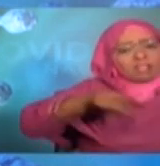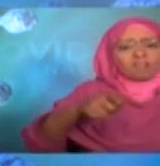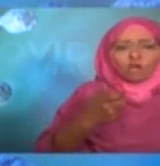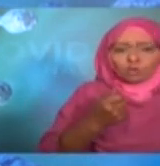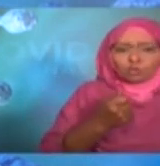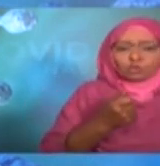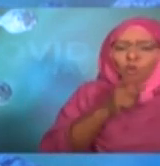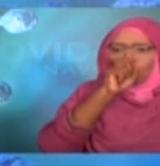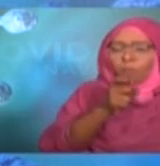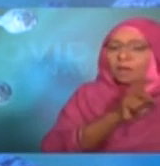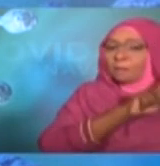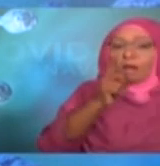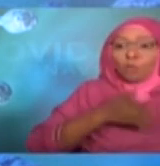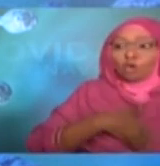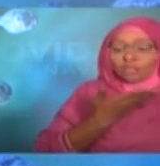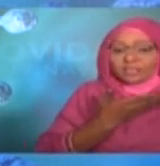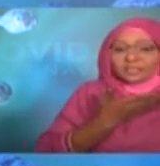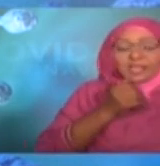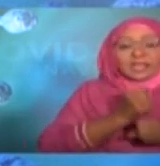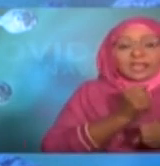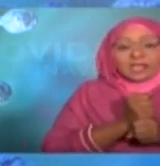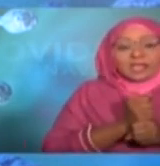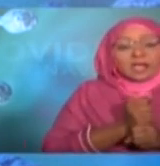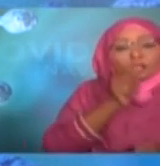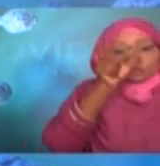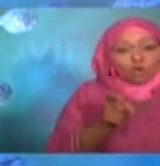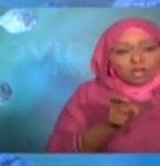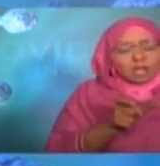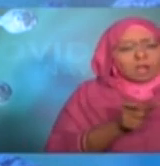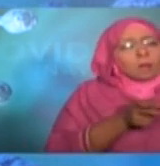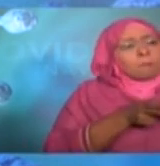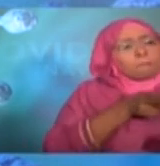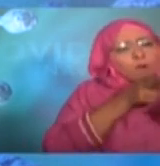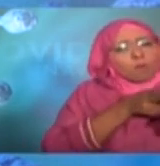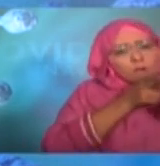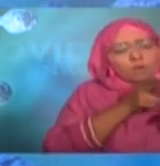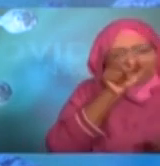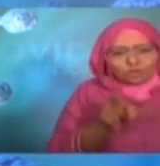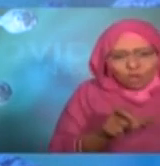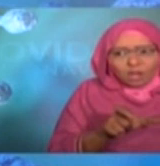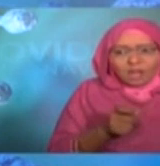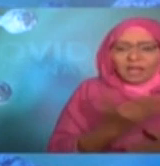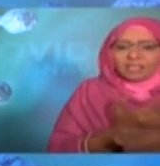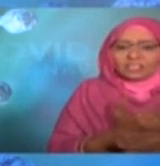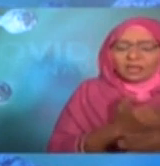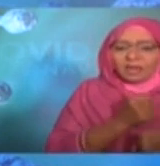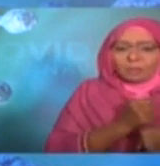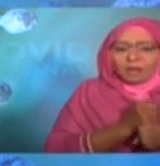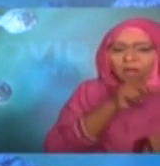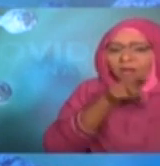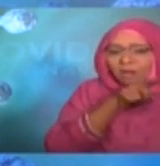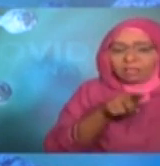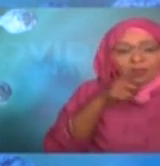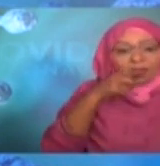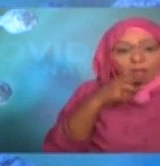لا يحتاج الأمر مطلقا إلى استخدام الرصاص لمنع شخص تجاوز الارتكاز أو غيره. هذا